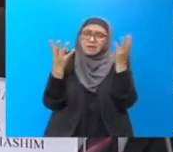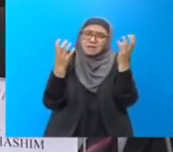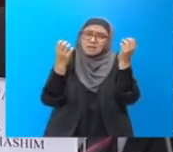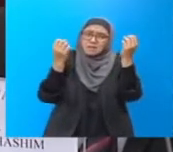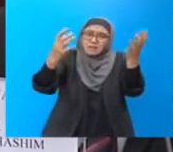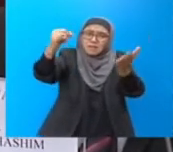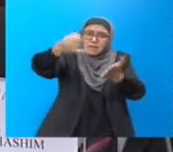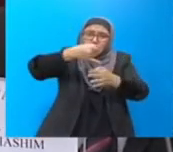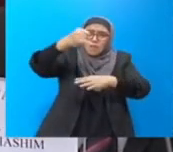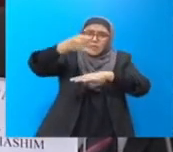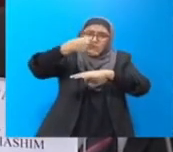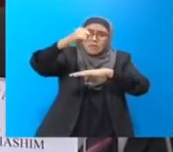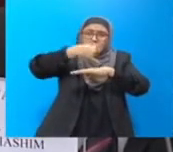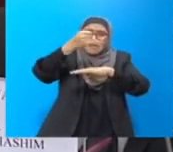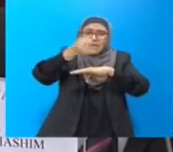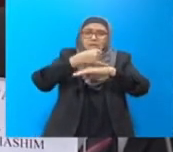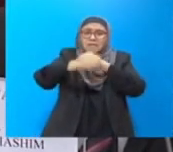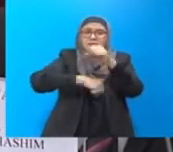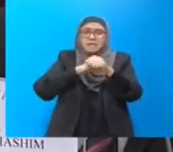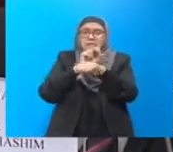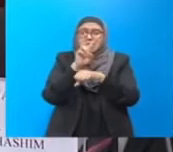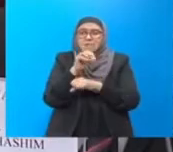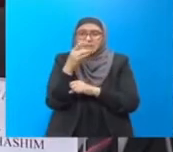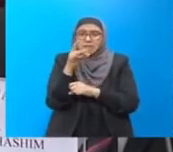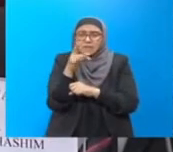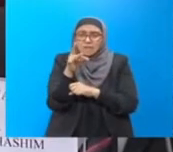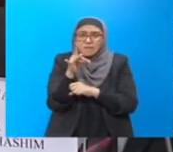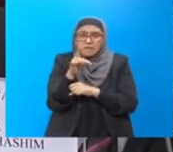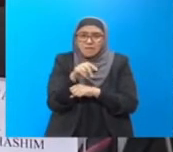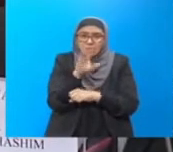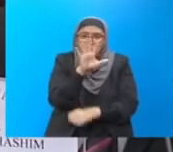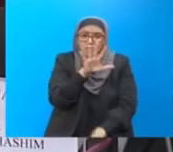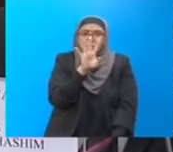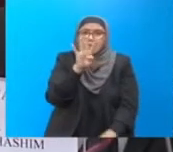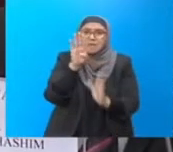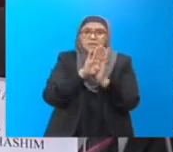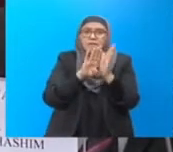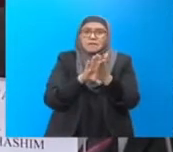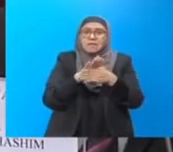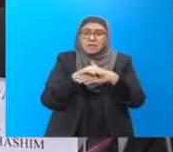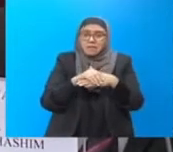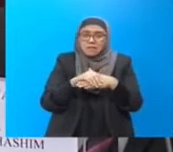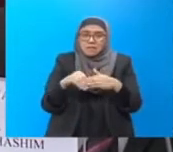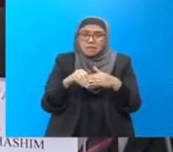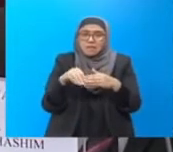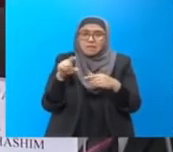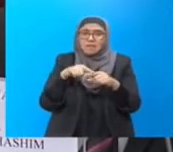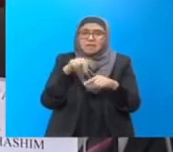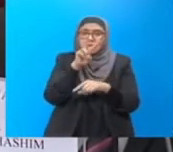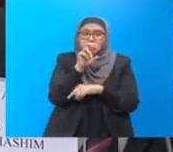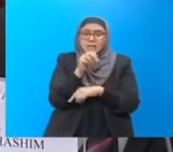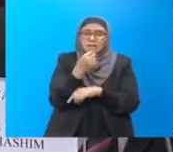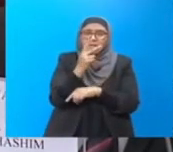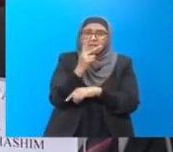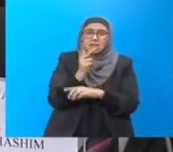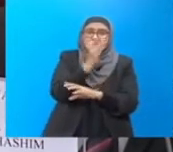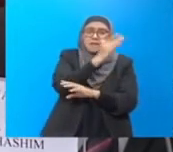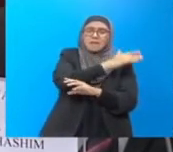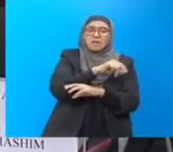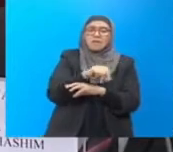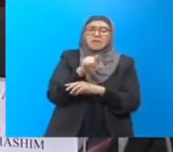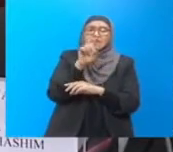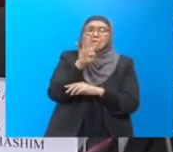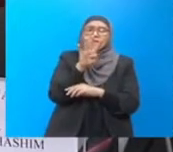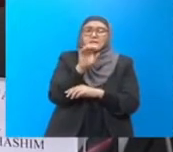makanan kita pada tahun 2018 saja 54 billion padahal 2013 sebanyak 43